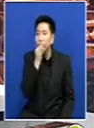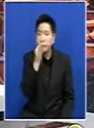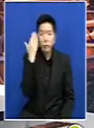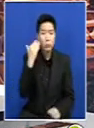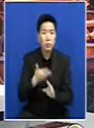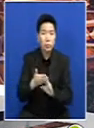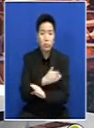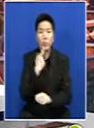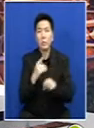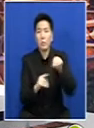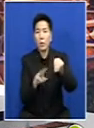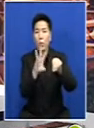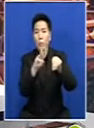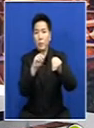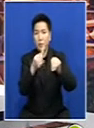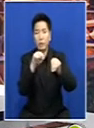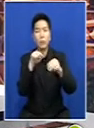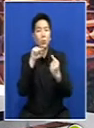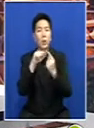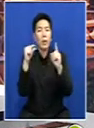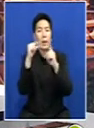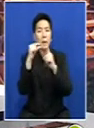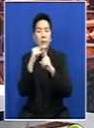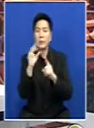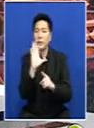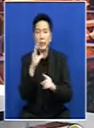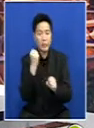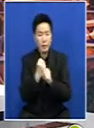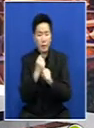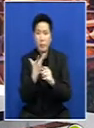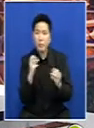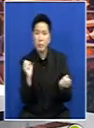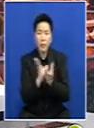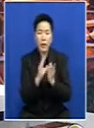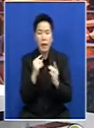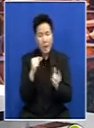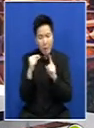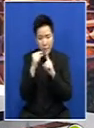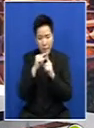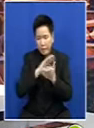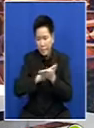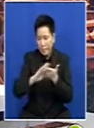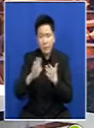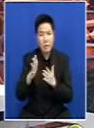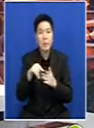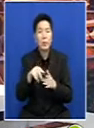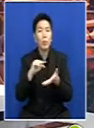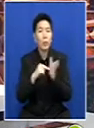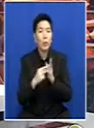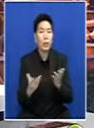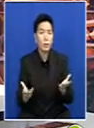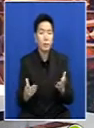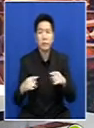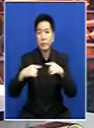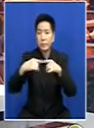านี้ว่ามาตรา61ตรงนี้โดยเฉพาะคำที่บอกว่าหยาบคายรุนแรงก้าวร้าวไม่เคยมีมาก่อนแล้วแบบนี้มันจะไป